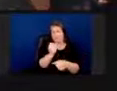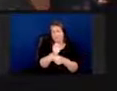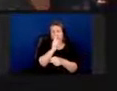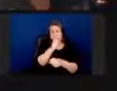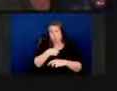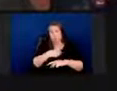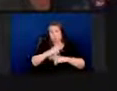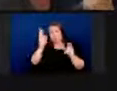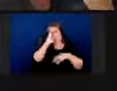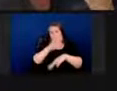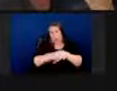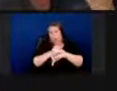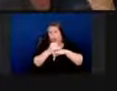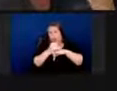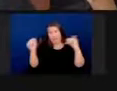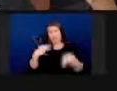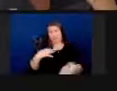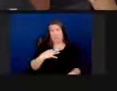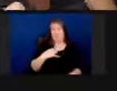ونقوم